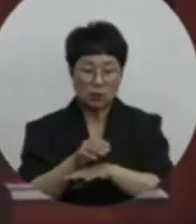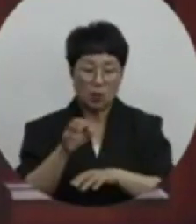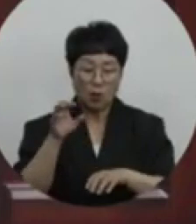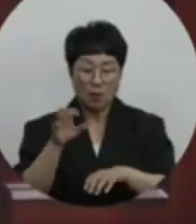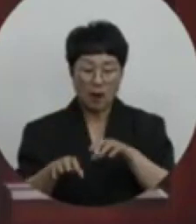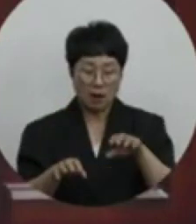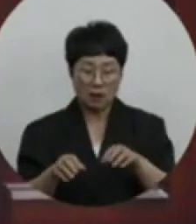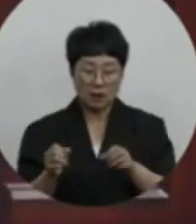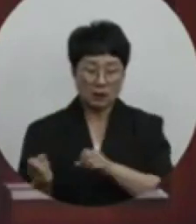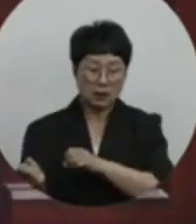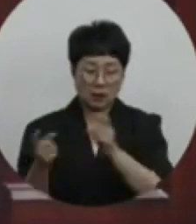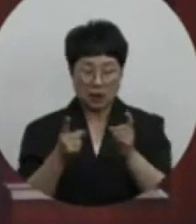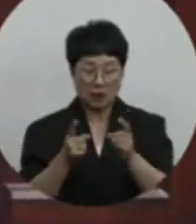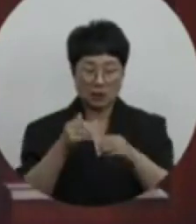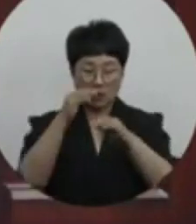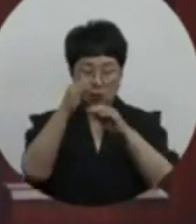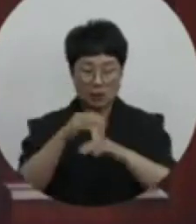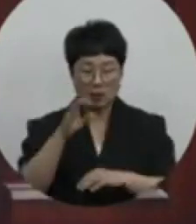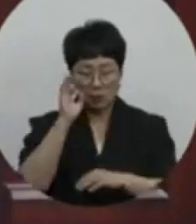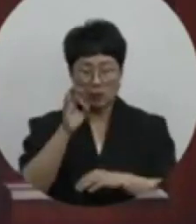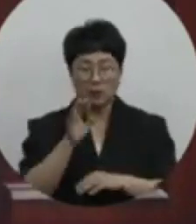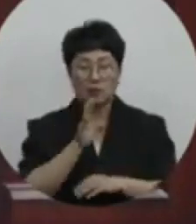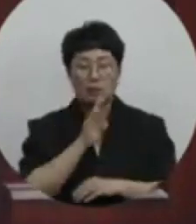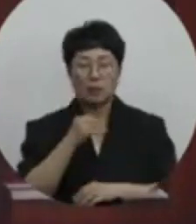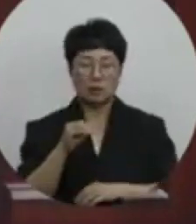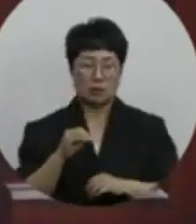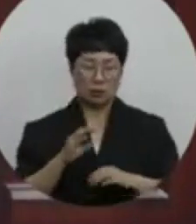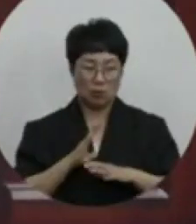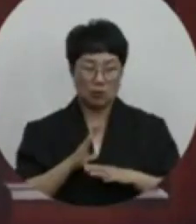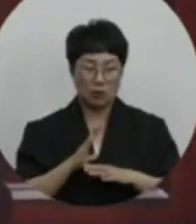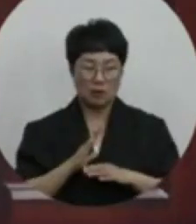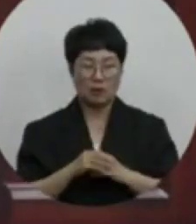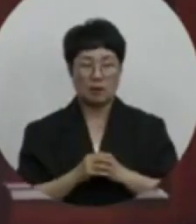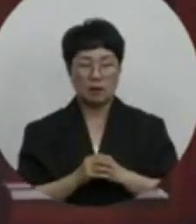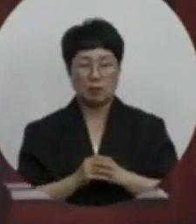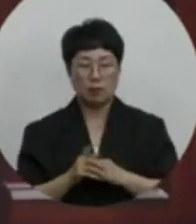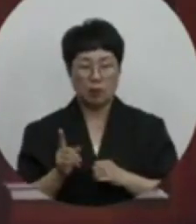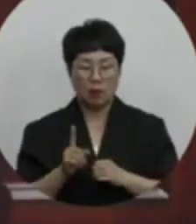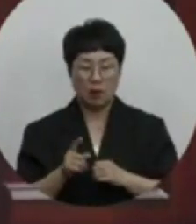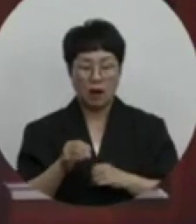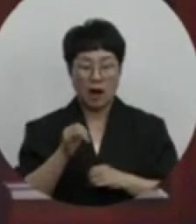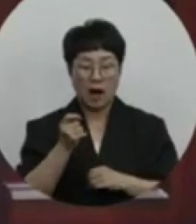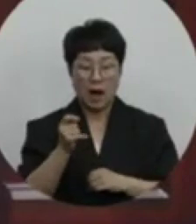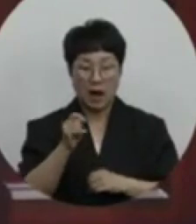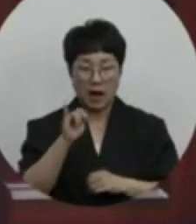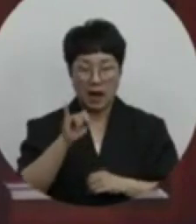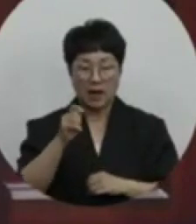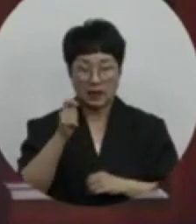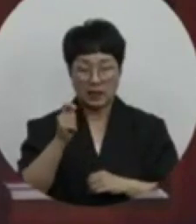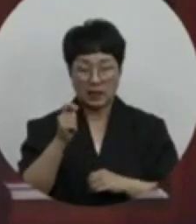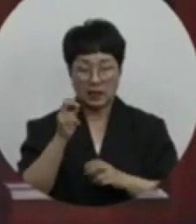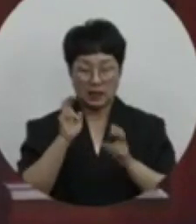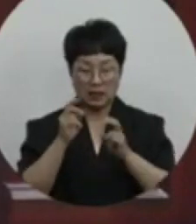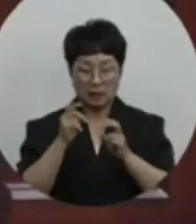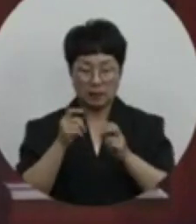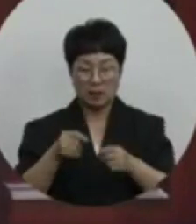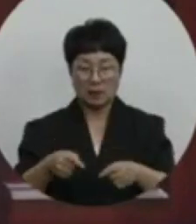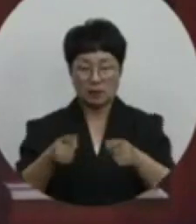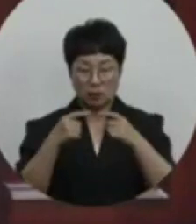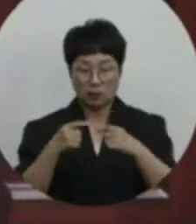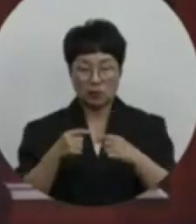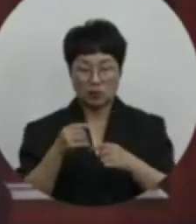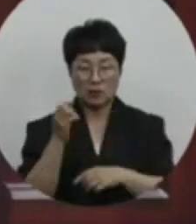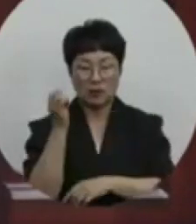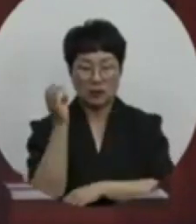되살아나는 과정을 보면 실로 놀랍지 않을 수 없습니다. IT 기업이 들어올 수 있는 토대를 만들어 주었을